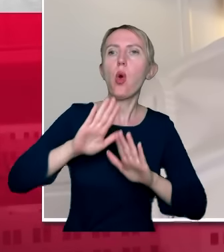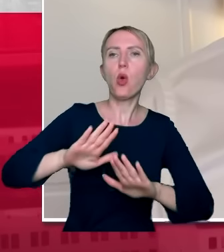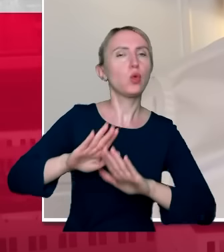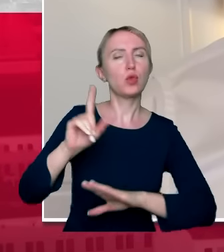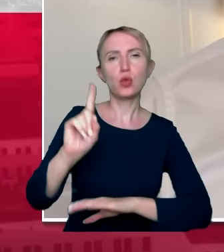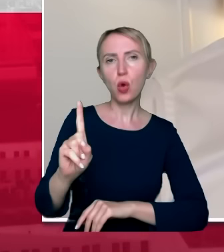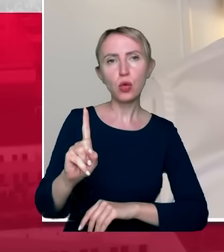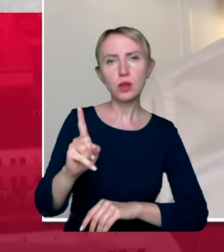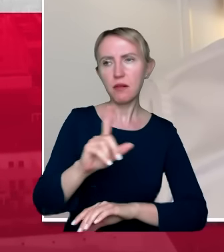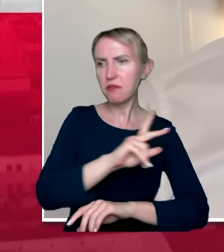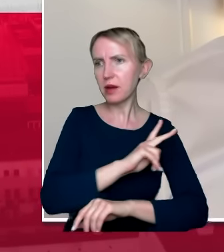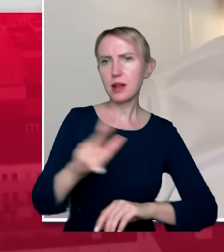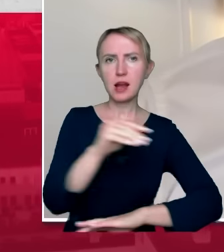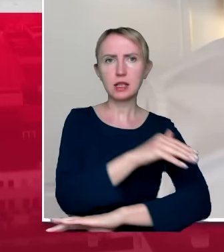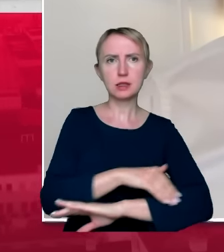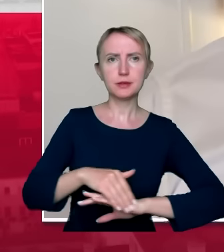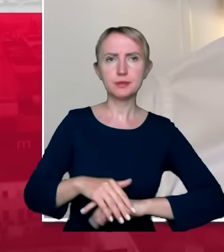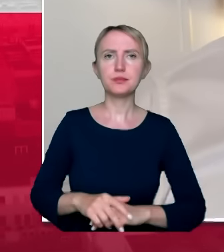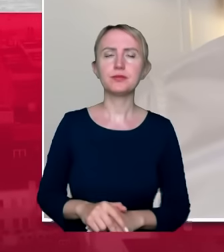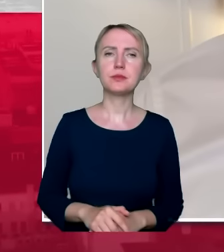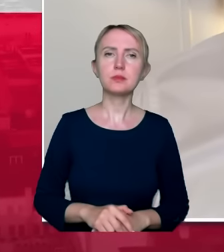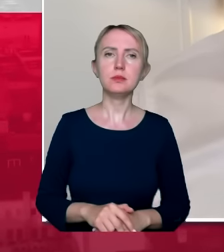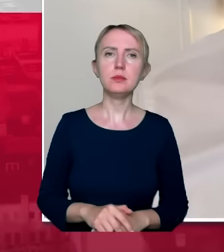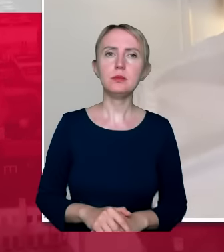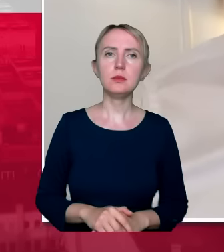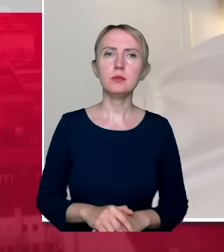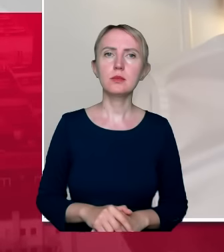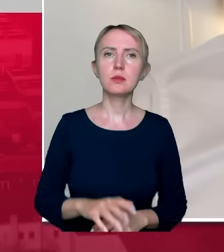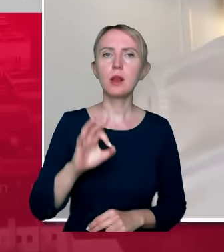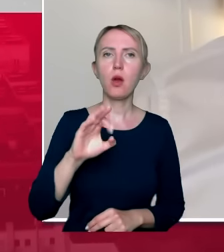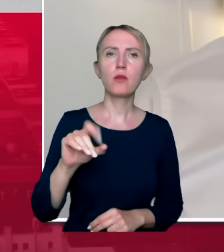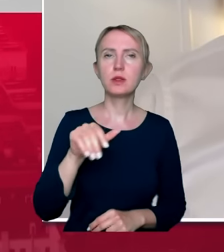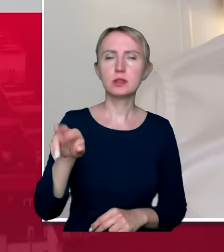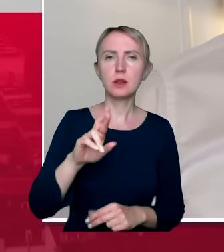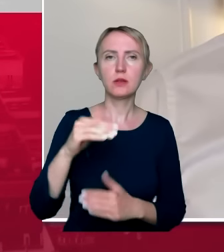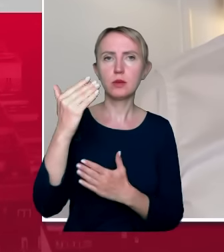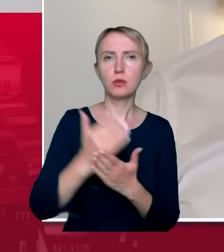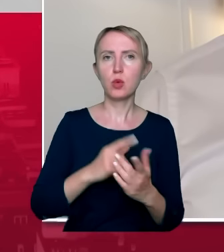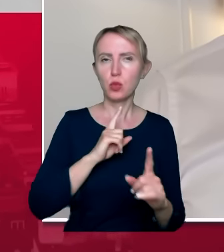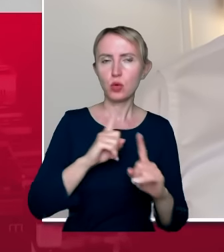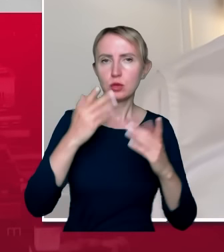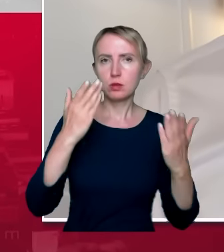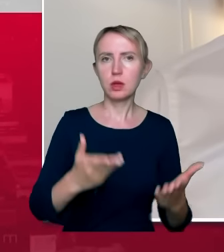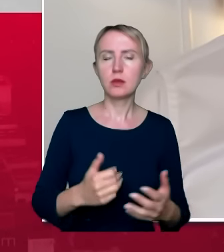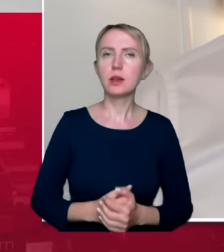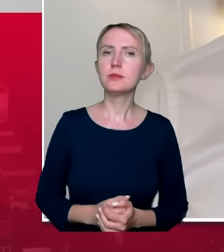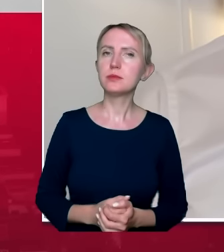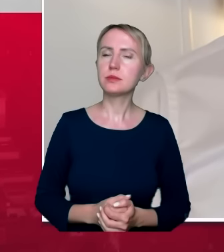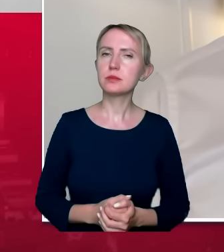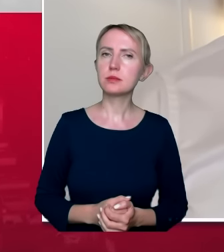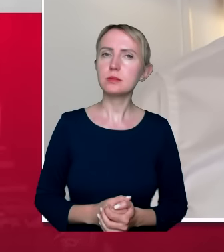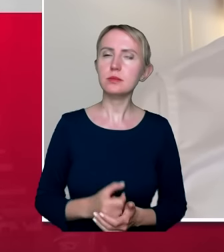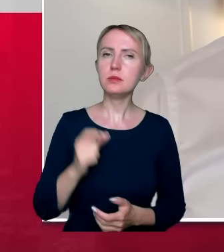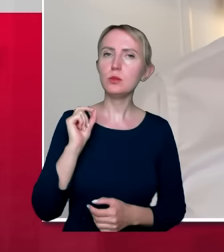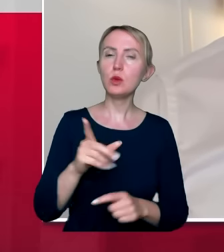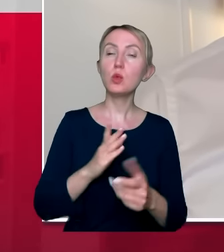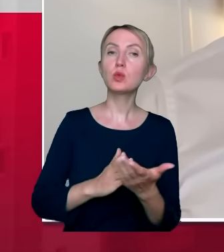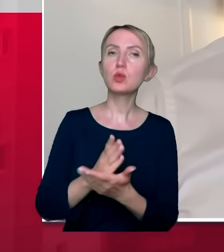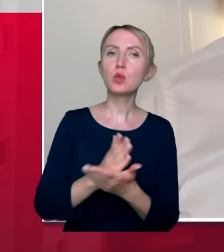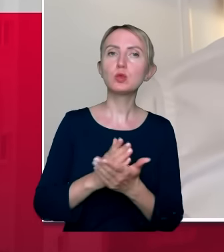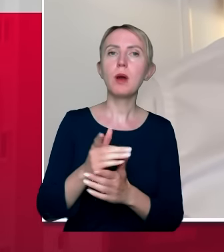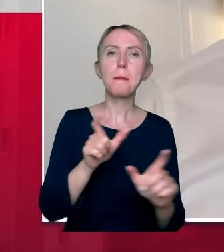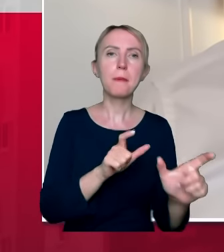Ja zresztą z oficerem rozmawiam w tym programie przecież. Proszę Państwa, jest tak zwana służba patrolowa